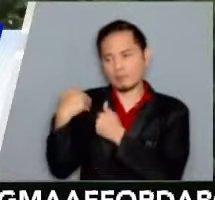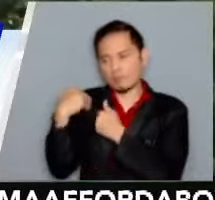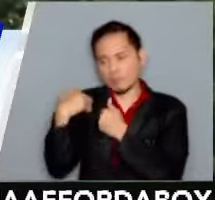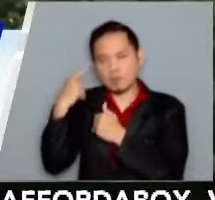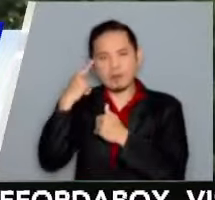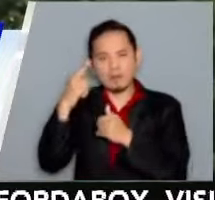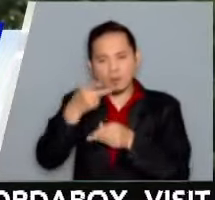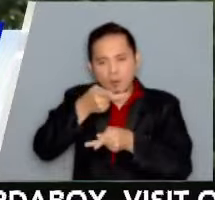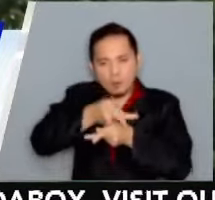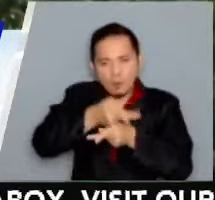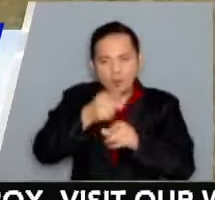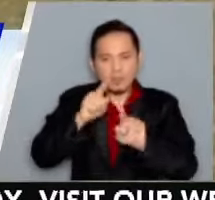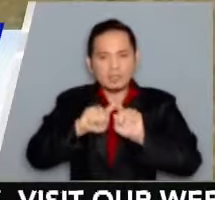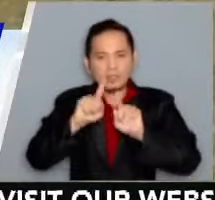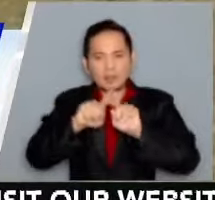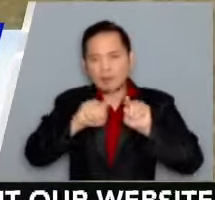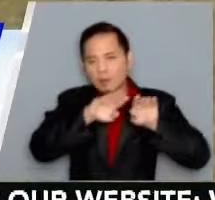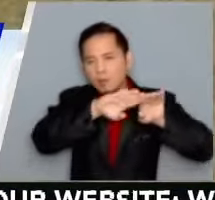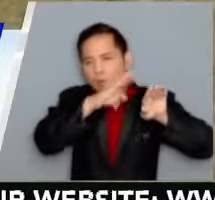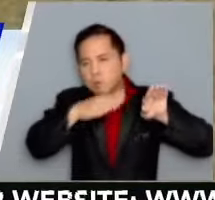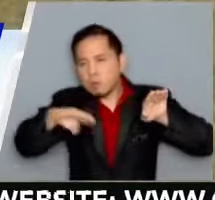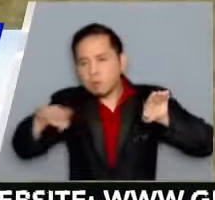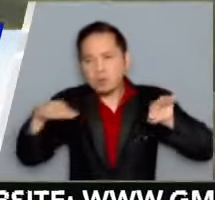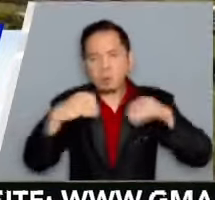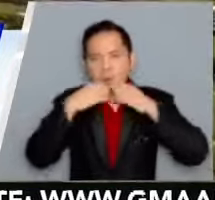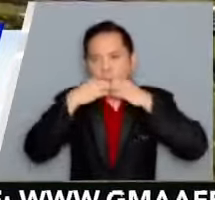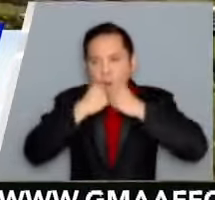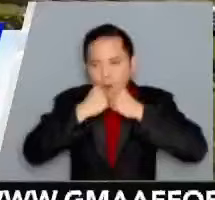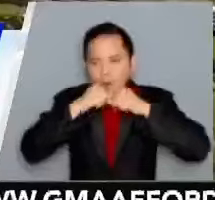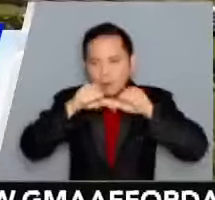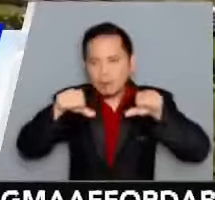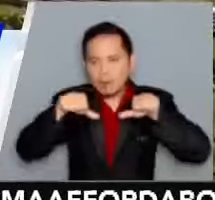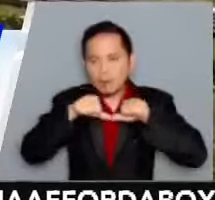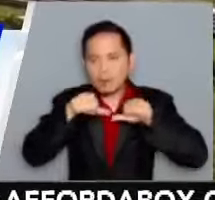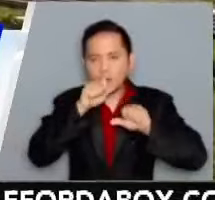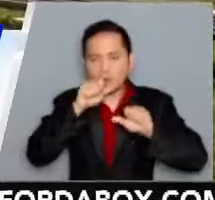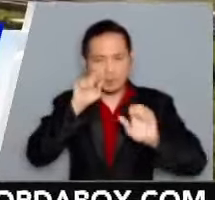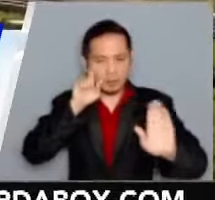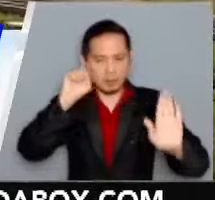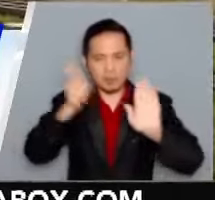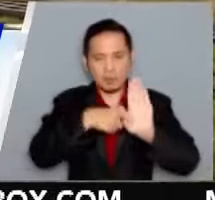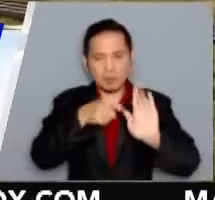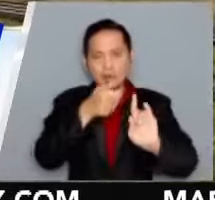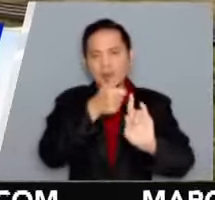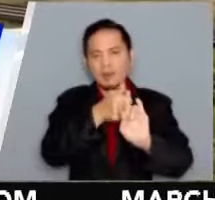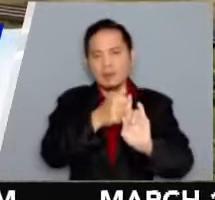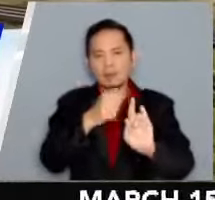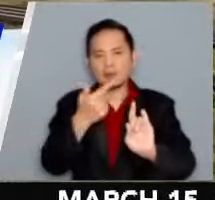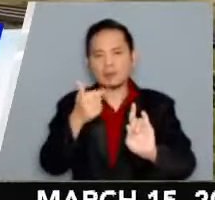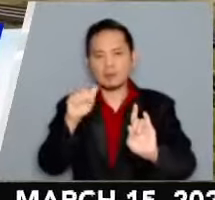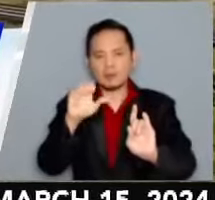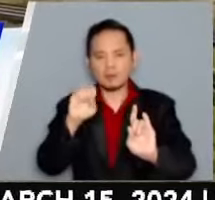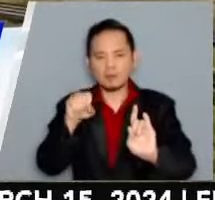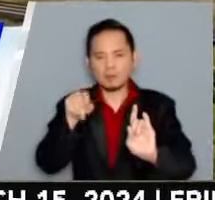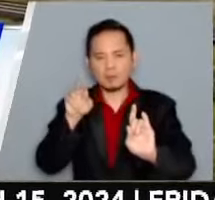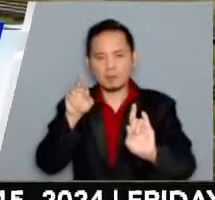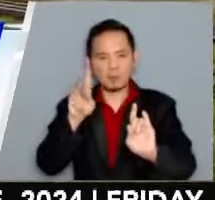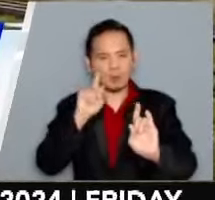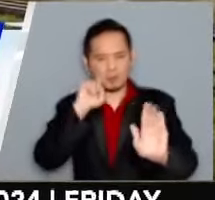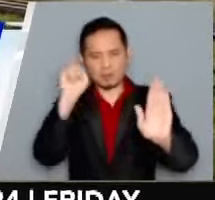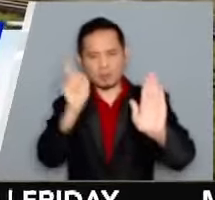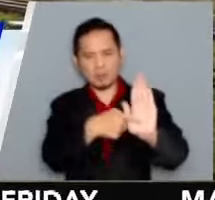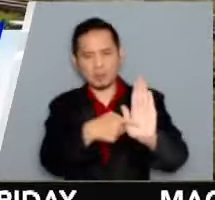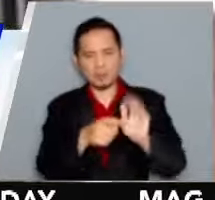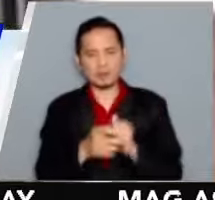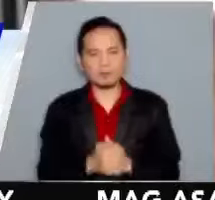tulad ng chocolate hills na isang UNESCO declared geopark dahil sa pambi clearance Wala raw nagawa ang Sagbayan lgu kundi mag-issue